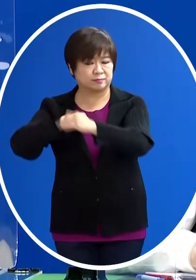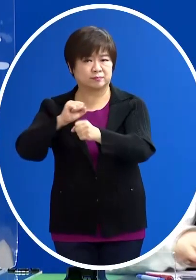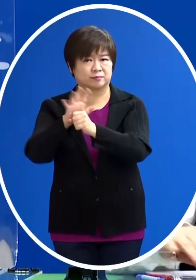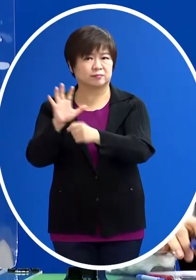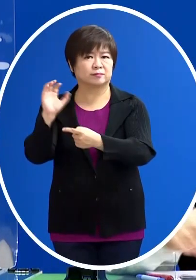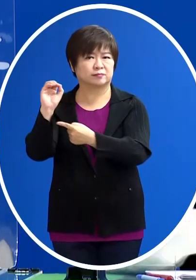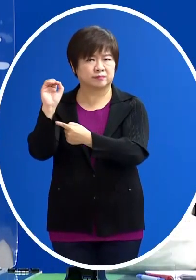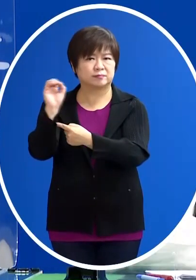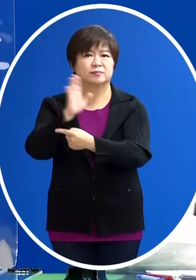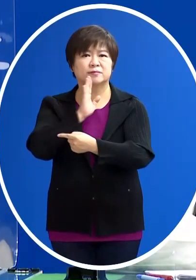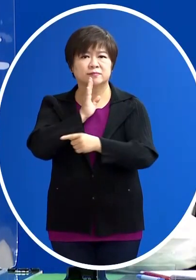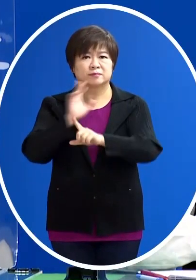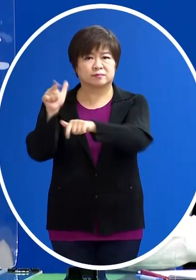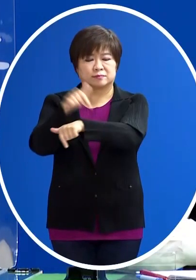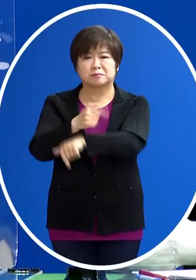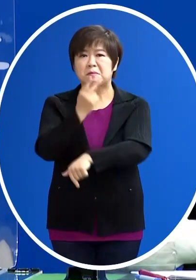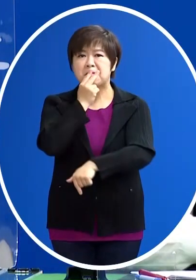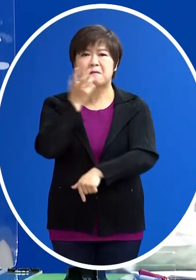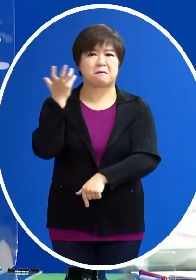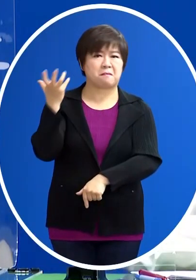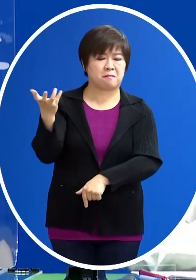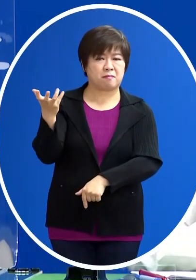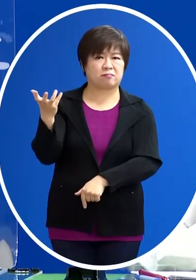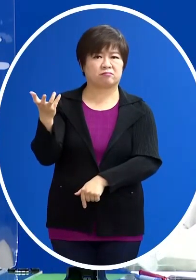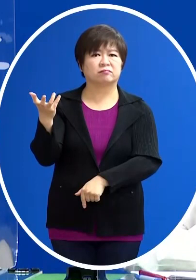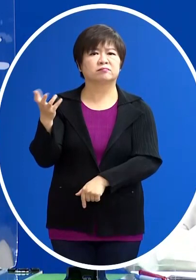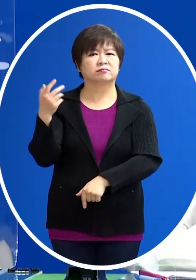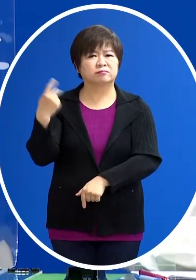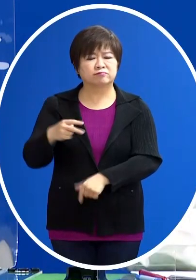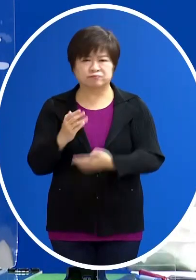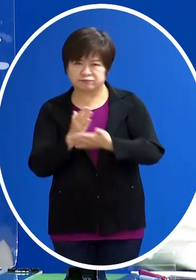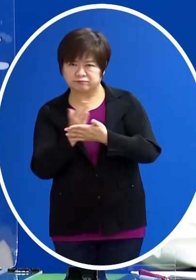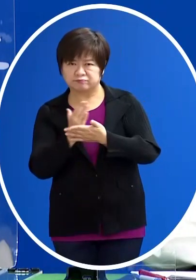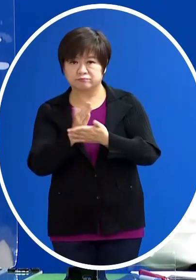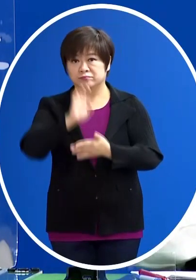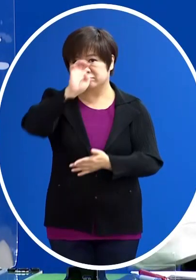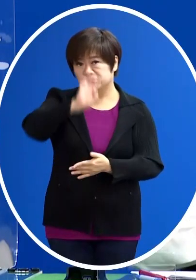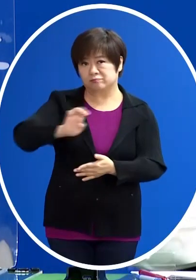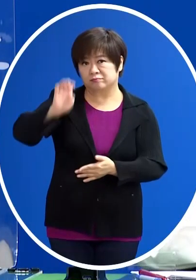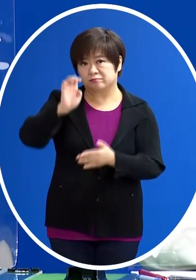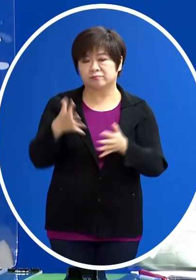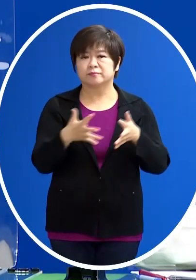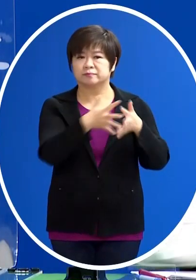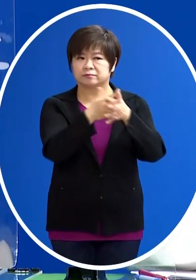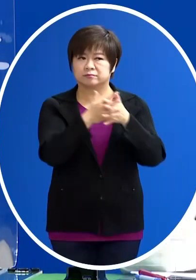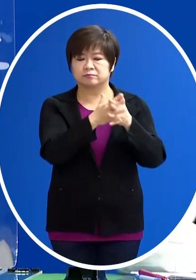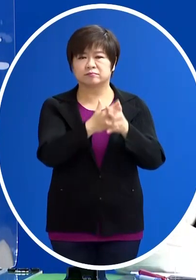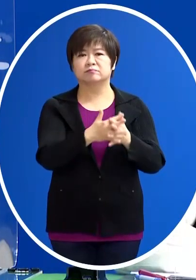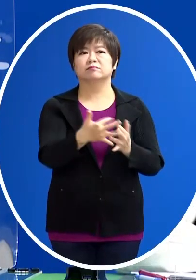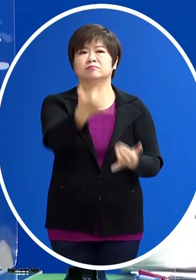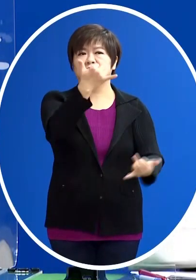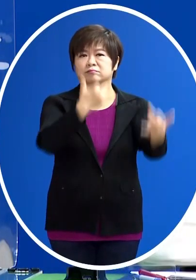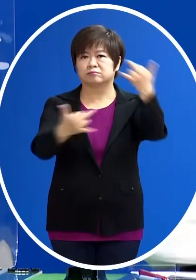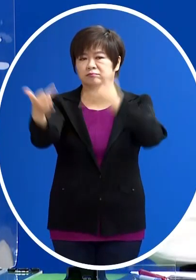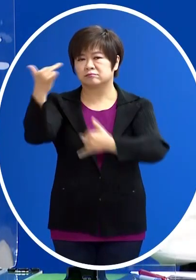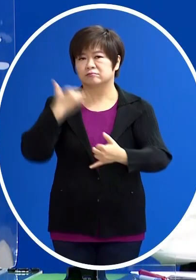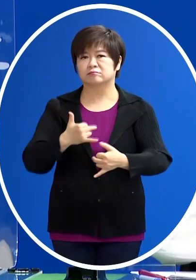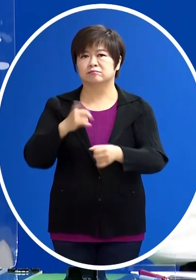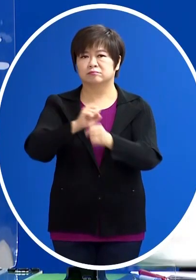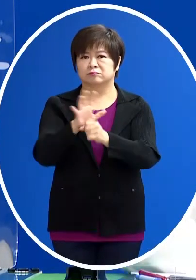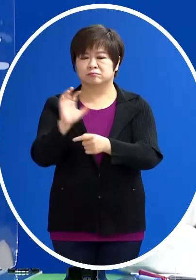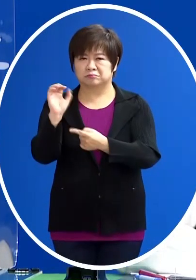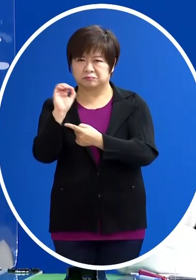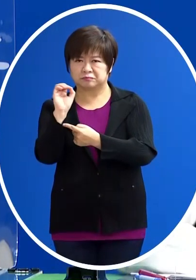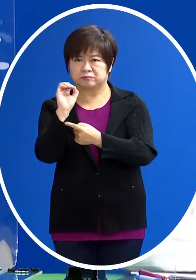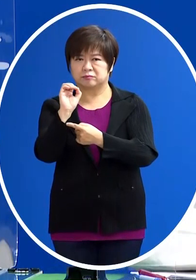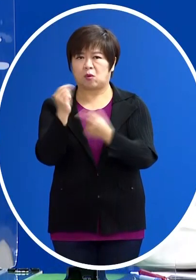是以东南亚居多哈，不过也有看到就是说欧洲跟美洲这边来的个案哈 ，Omicron 又有点